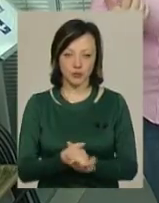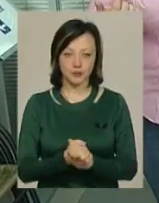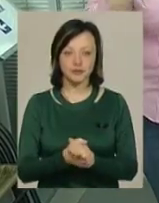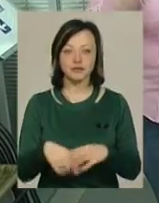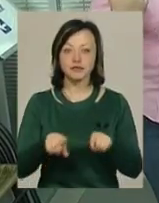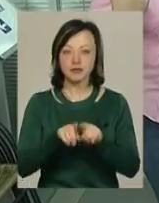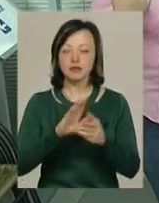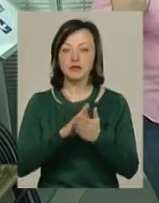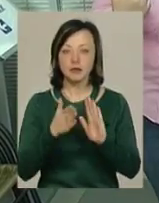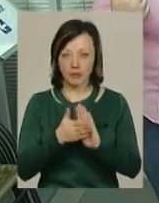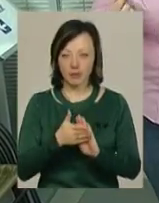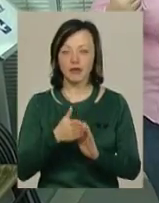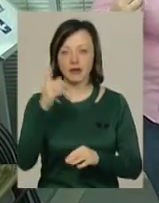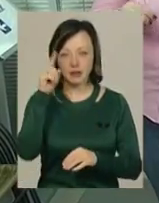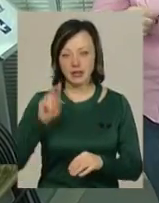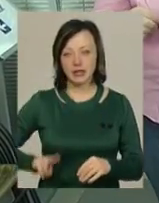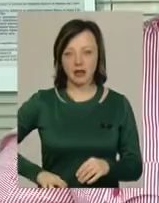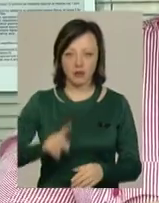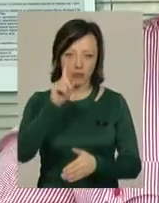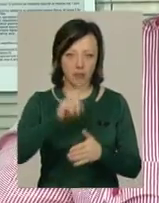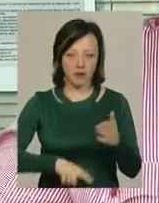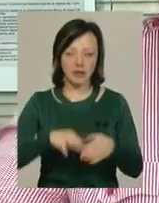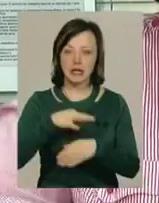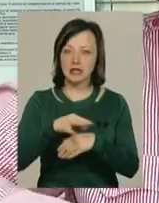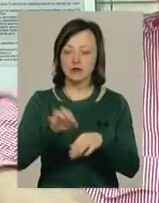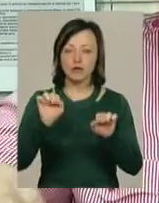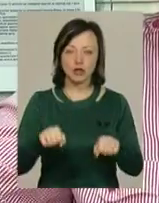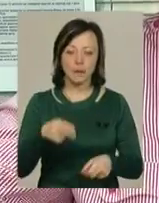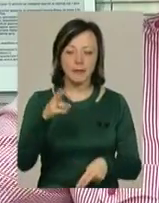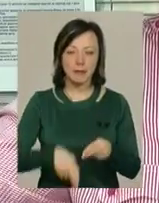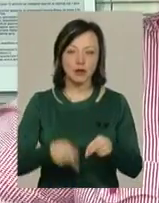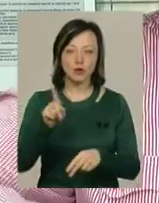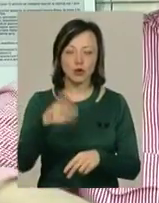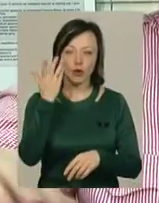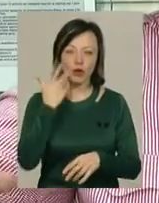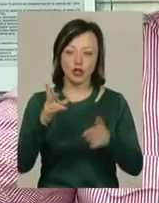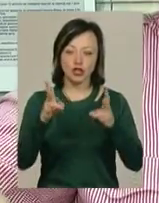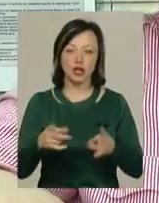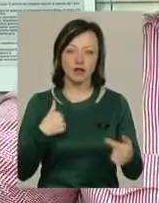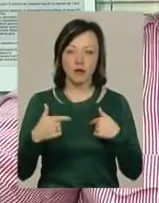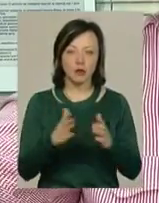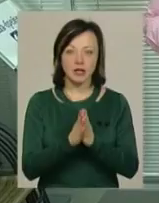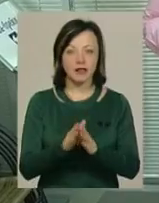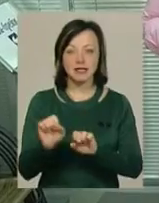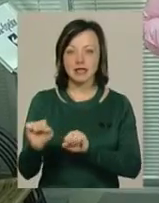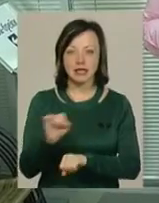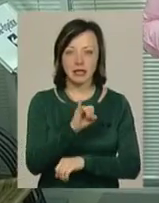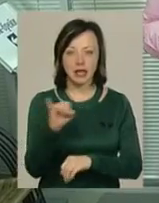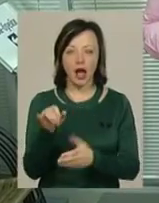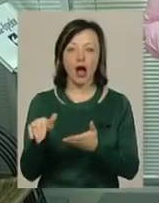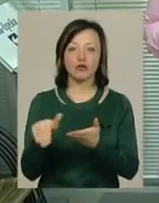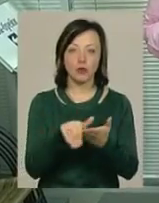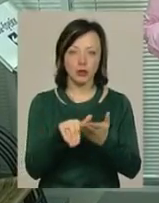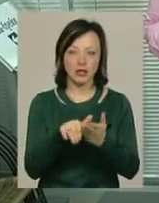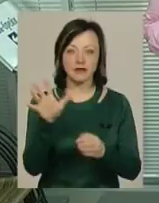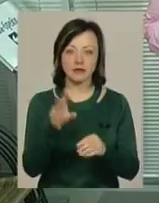картину не раз спостерігала і Алла Андрійчак. Вона переконана, насильство можна припинити лише тоді, коли жертва буде просити не захистити її, а допомогти.